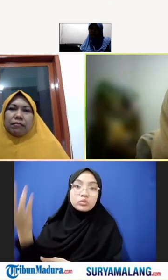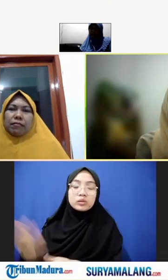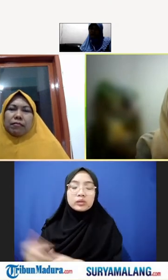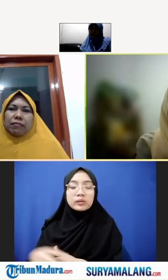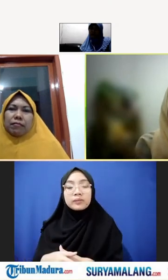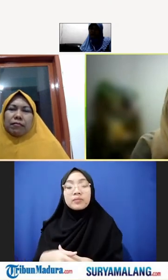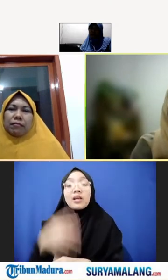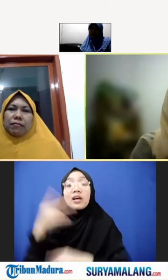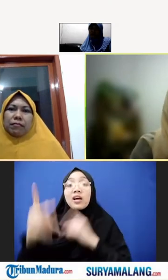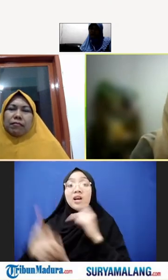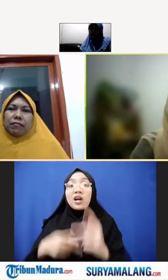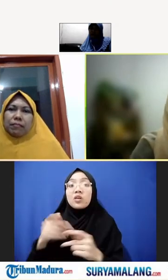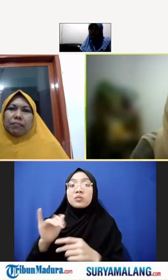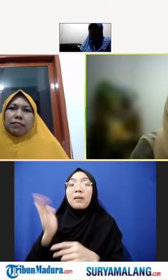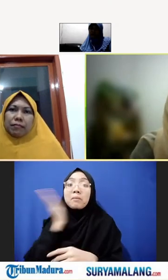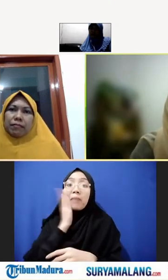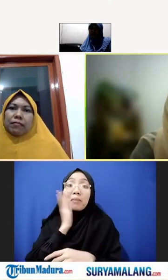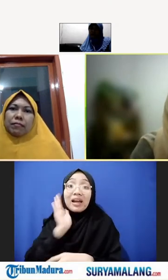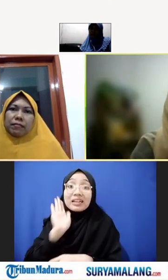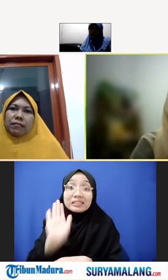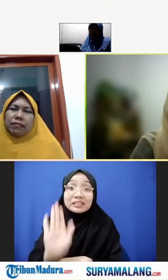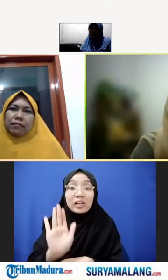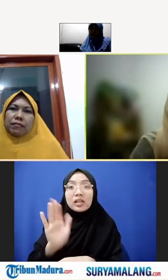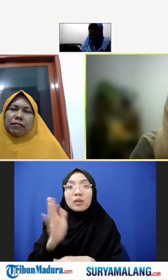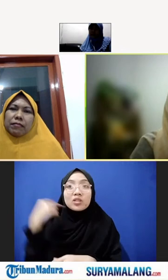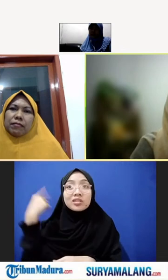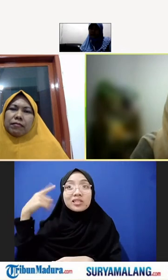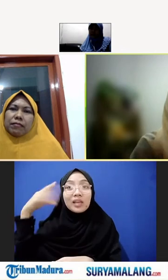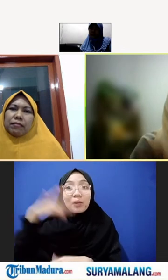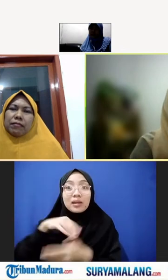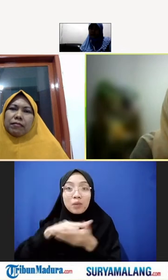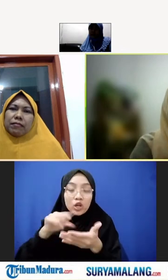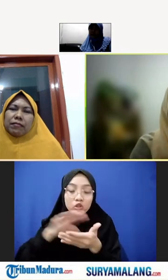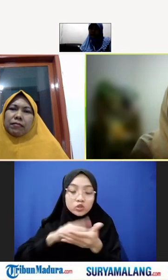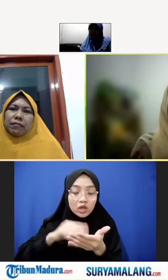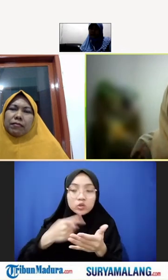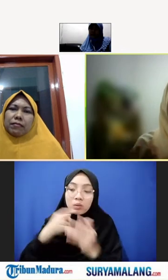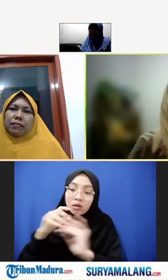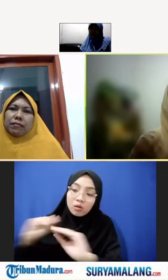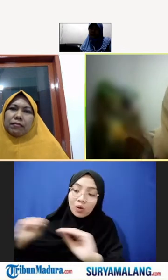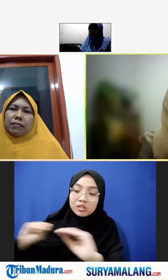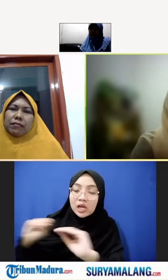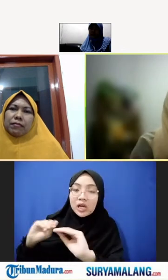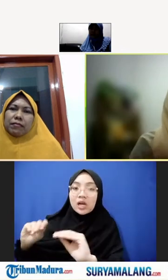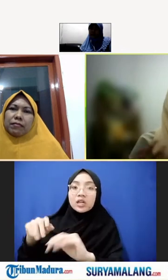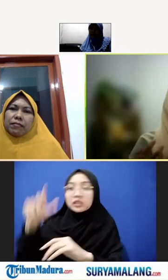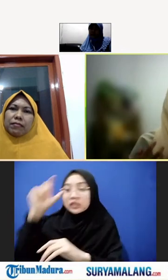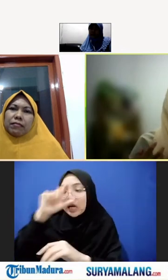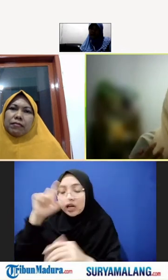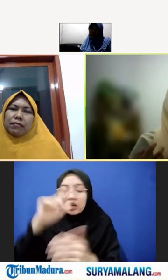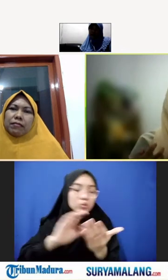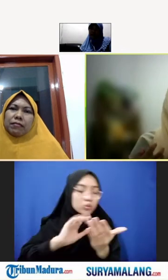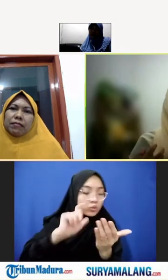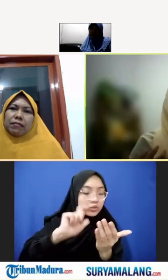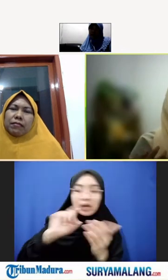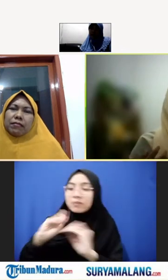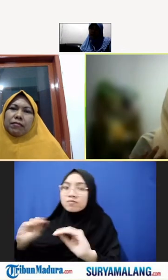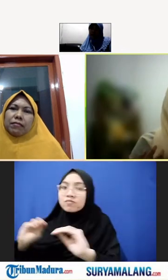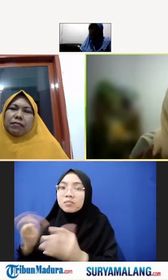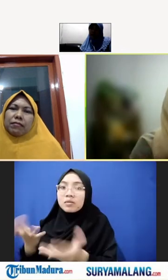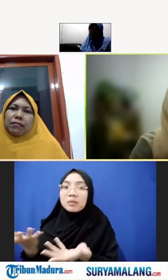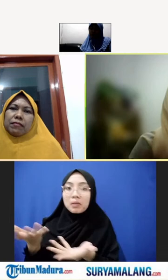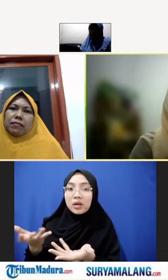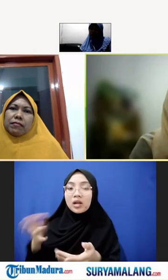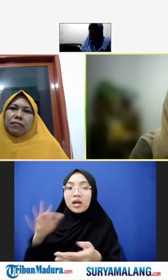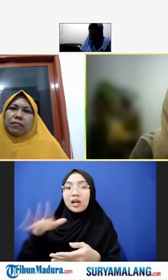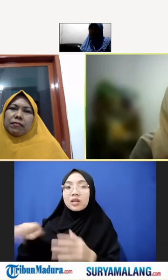Kalau cuman mamanya aja yang setiap hari belajar, coba ngajarin anak, cari cara gimana caranya supaya anaknya bisa